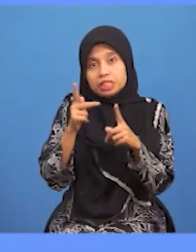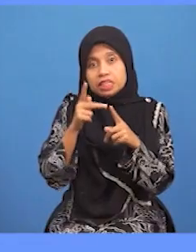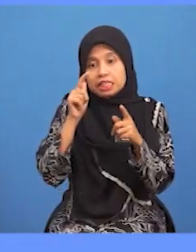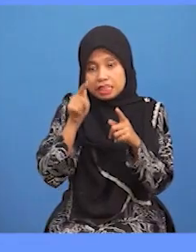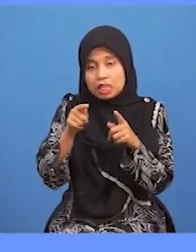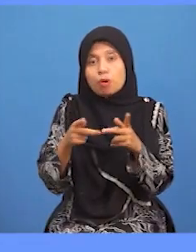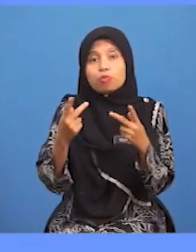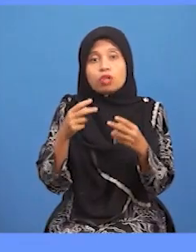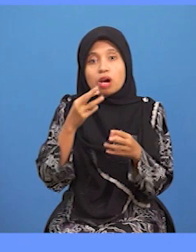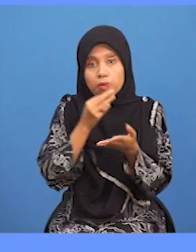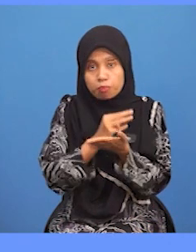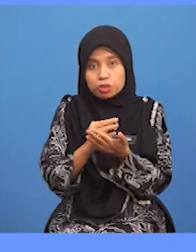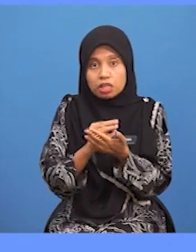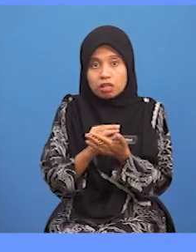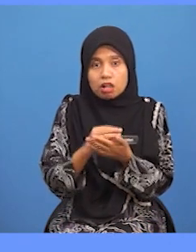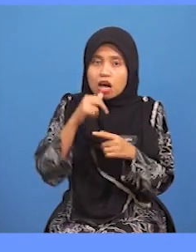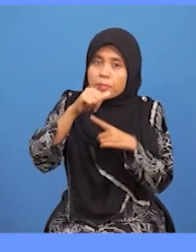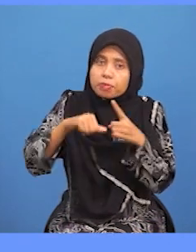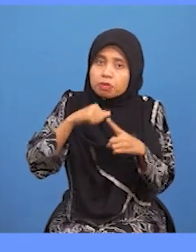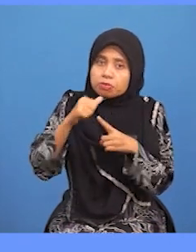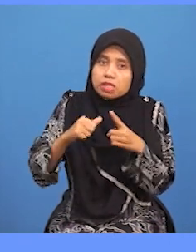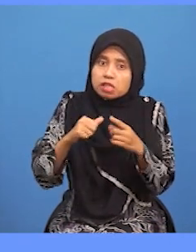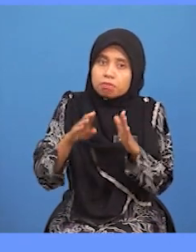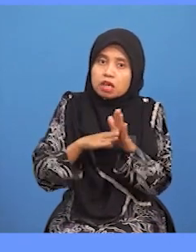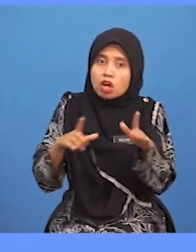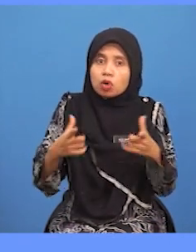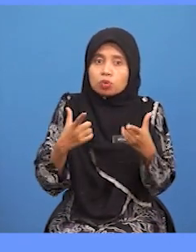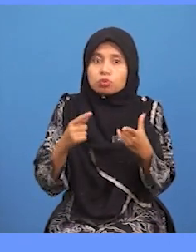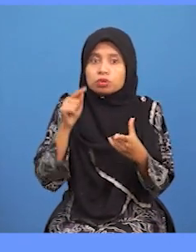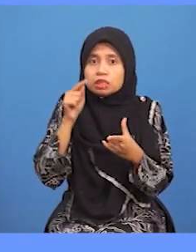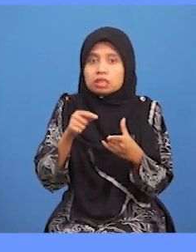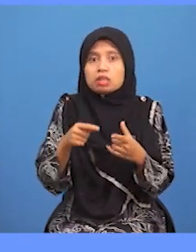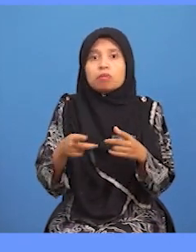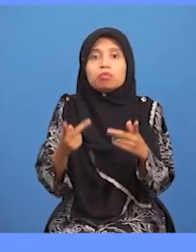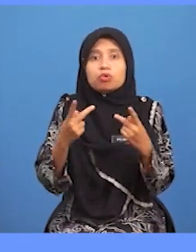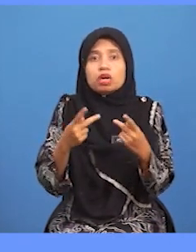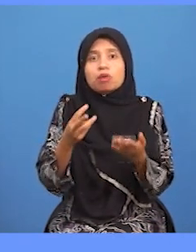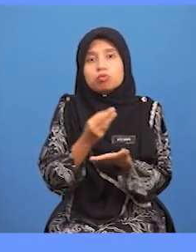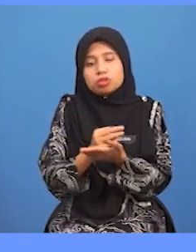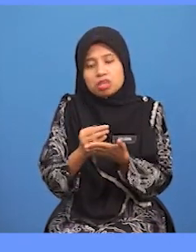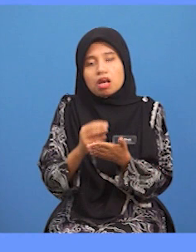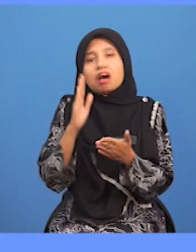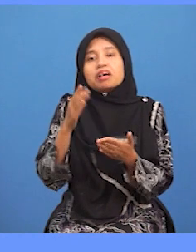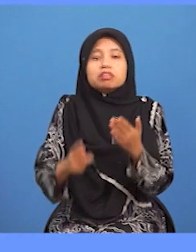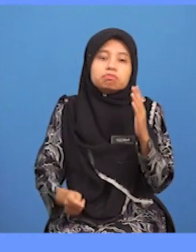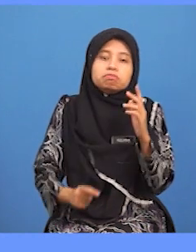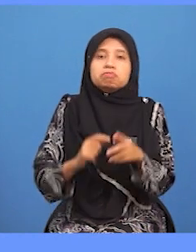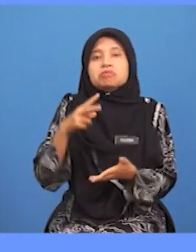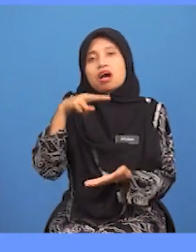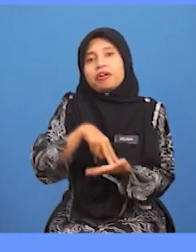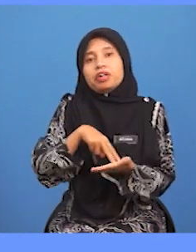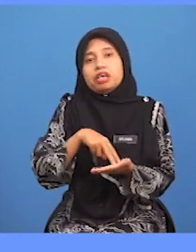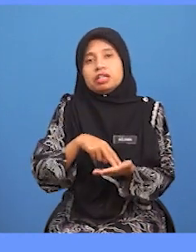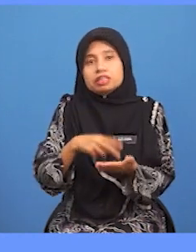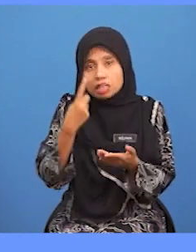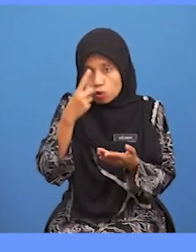modal. Apabila berlaku peningkatan dalam kos tetap, titik pulang modal juga akan meningkat. Lihat pada